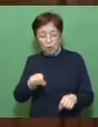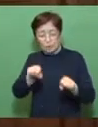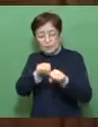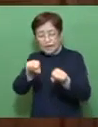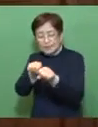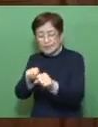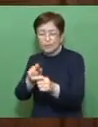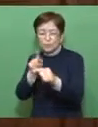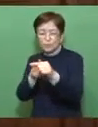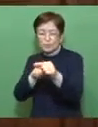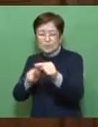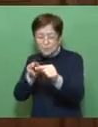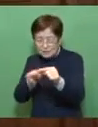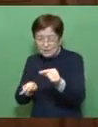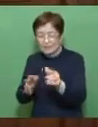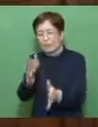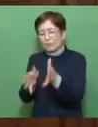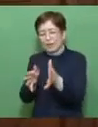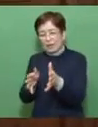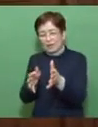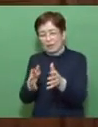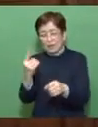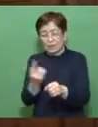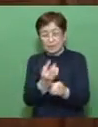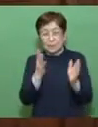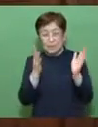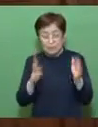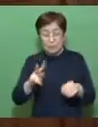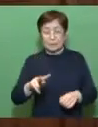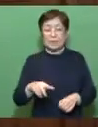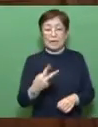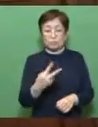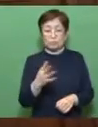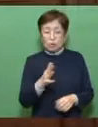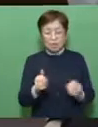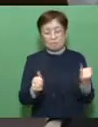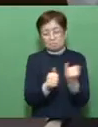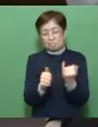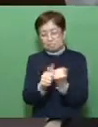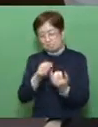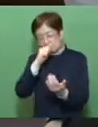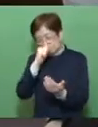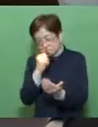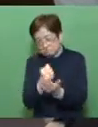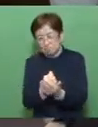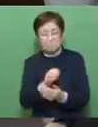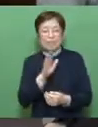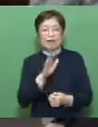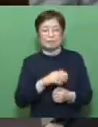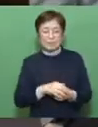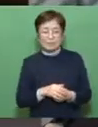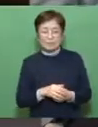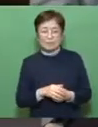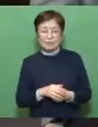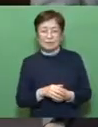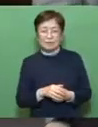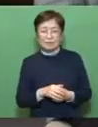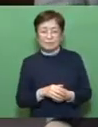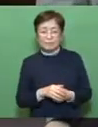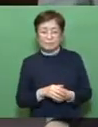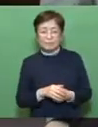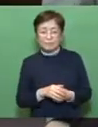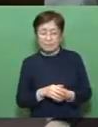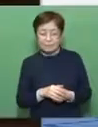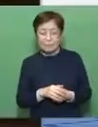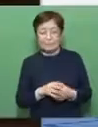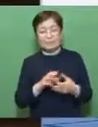ねはいあの200組近くほおはい成立してるんですあそうですかはいええですからあの